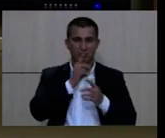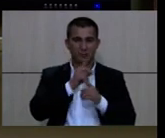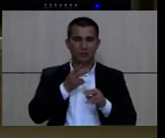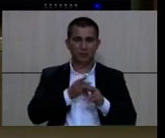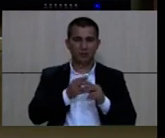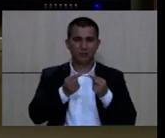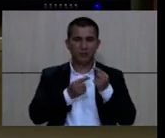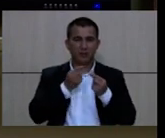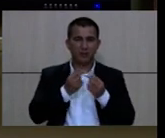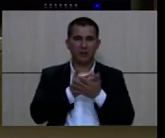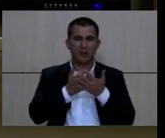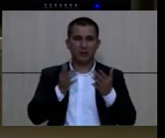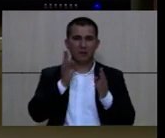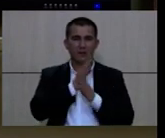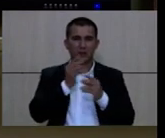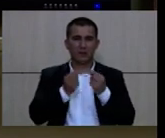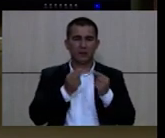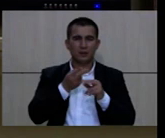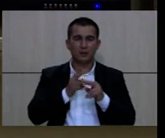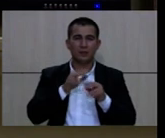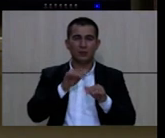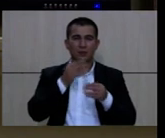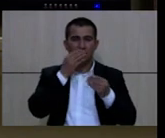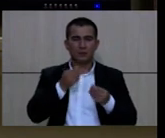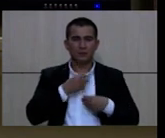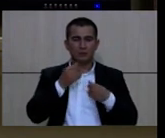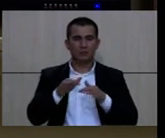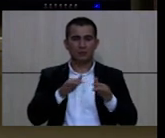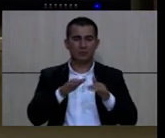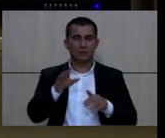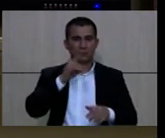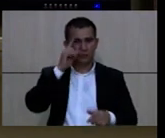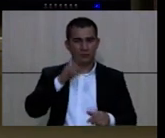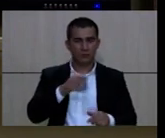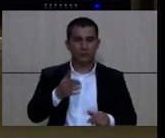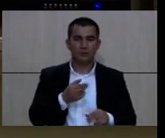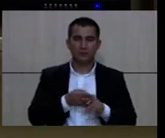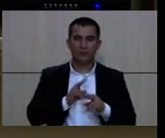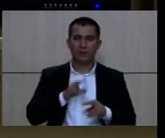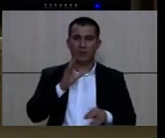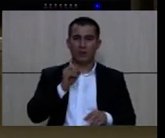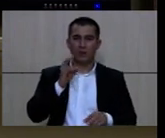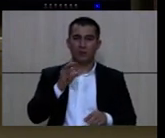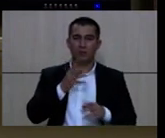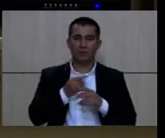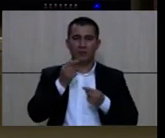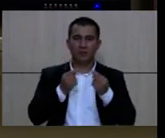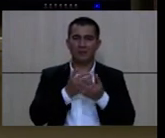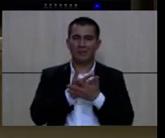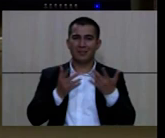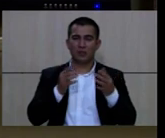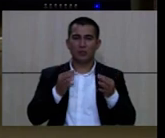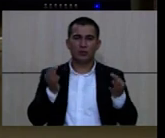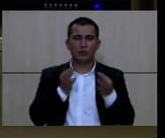kichkina zarralar, molekulalarning harakati tufayli tovush tarqalishini bilamiz. Demek ki vakuumda küçük zararlar yok ki hava